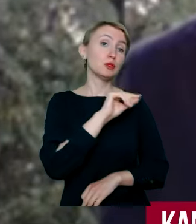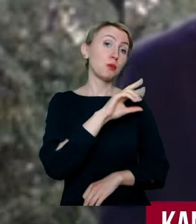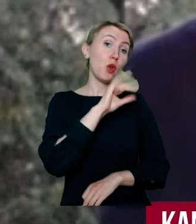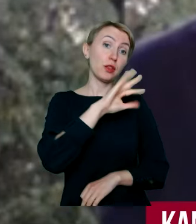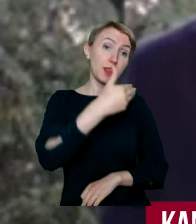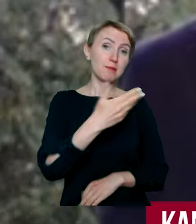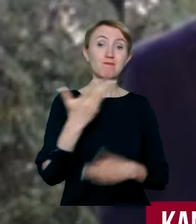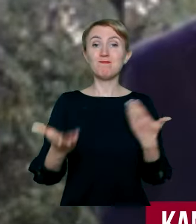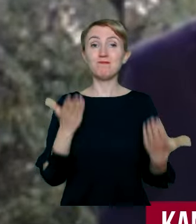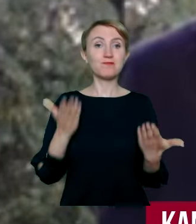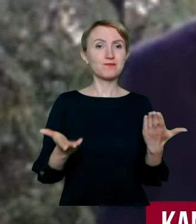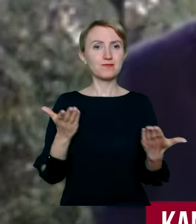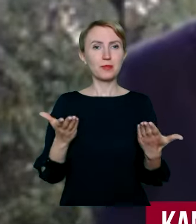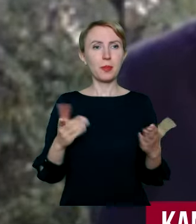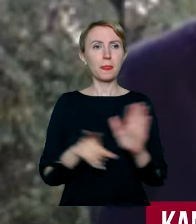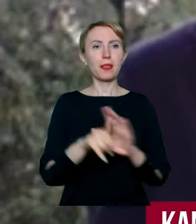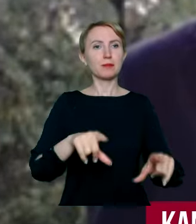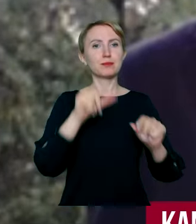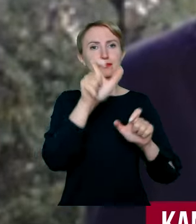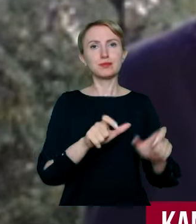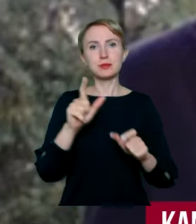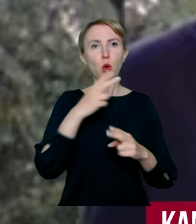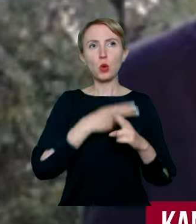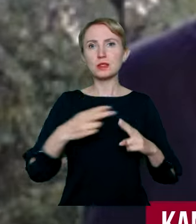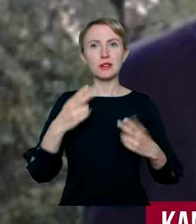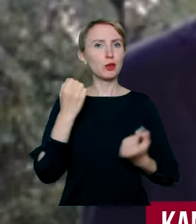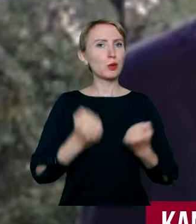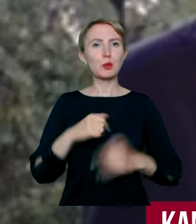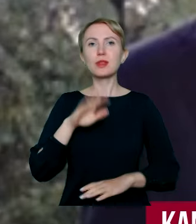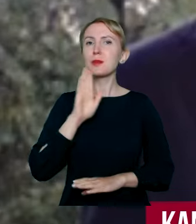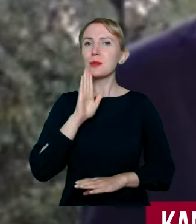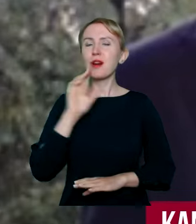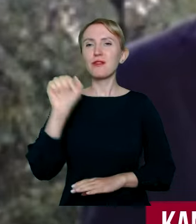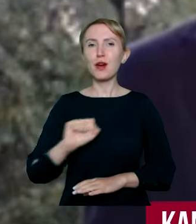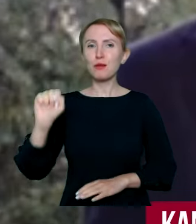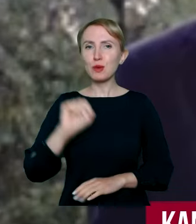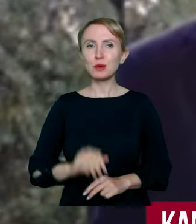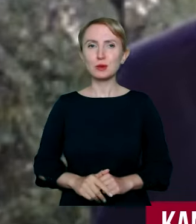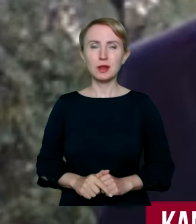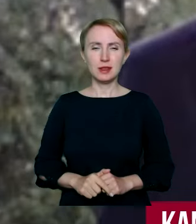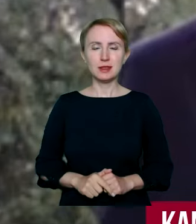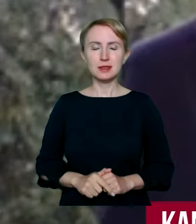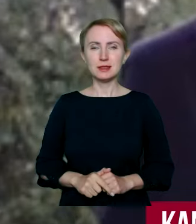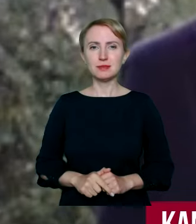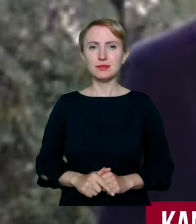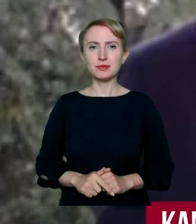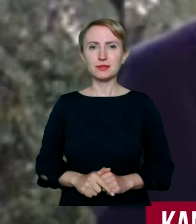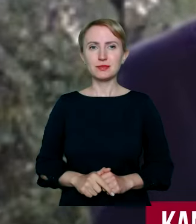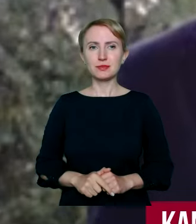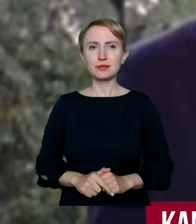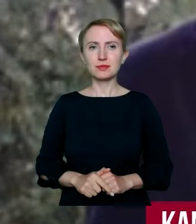przykład elektoratu konserwatywnego podobnie trudny jak we Wrocławiu, o czym opowiadał